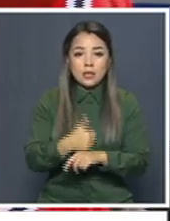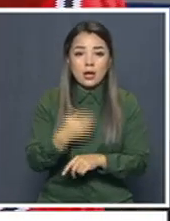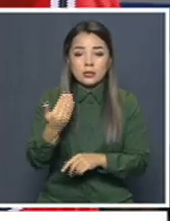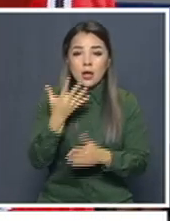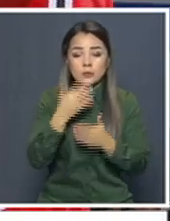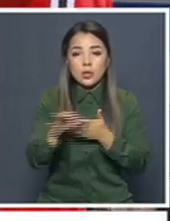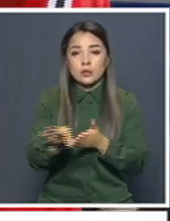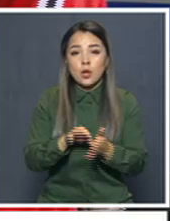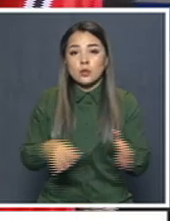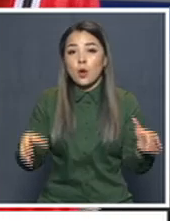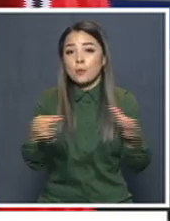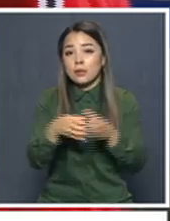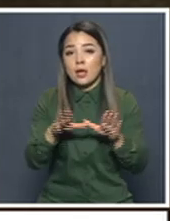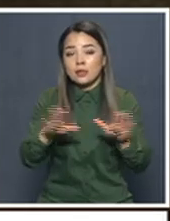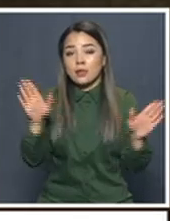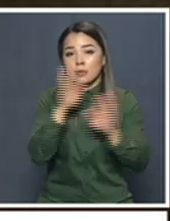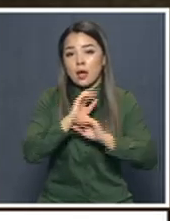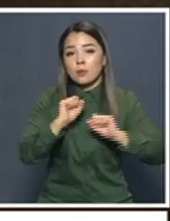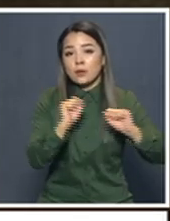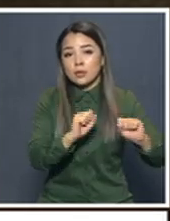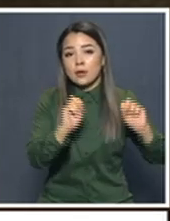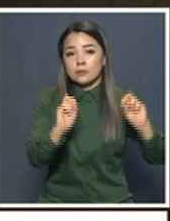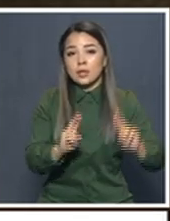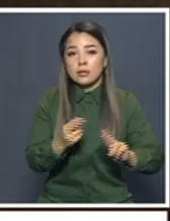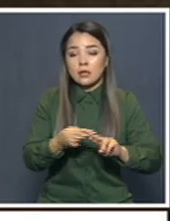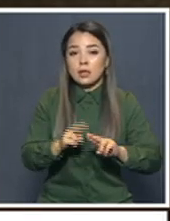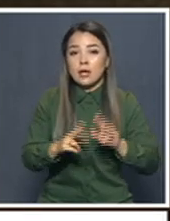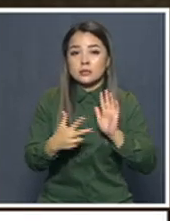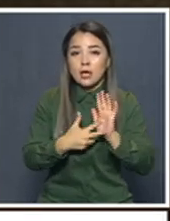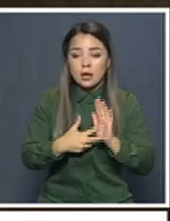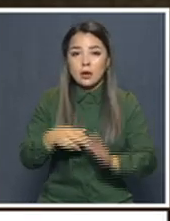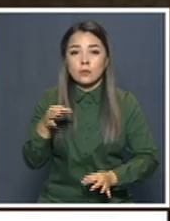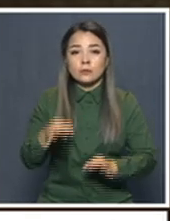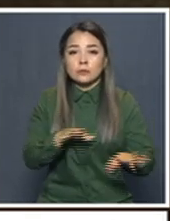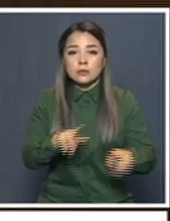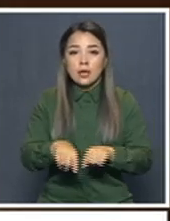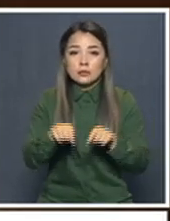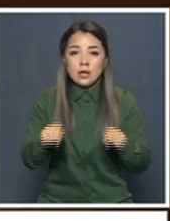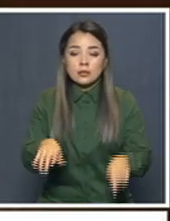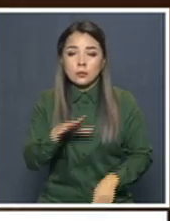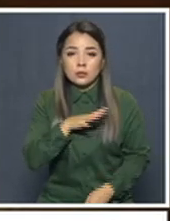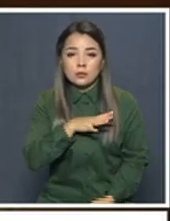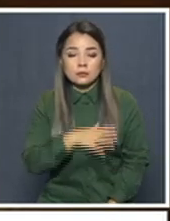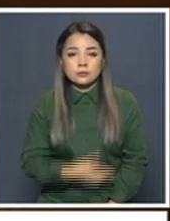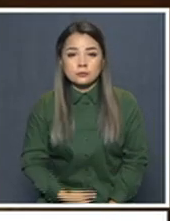құралған жедел тобы табиғи қорық аумағында 8 қылмыстық істің бетін ашқан.